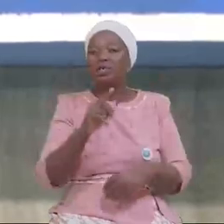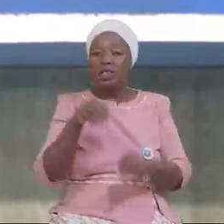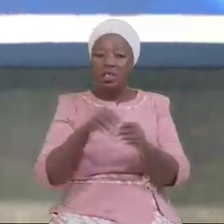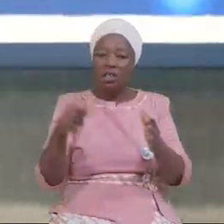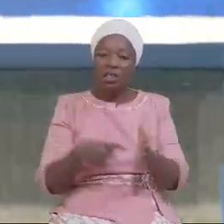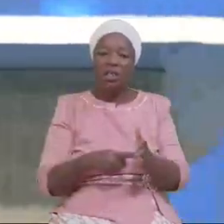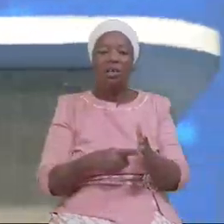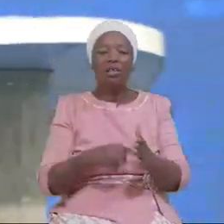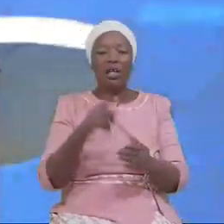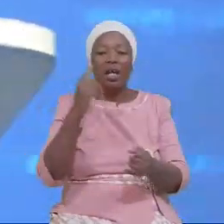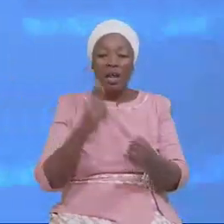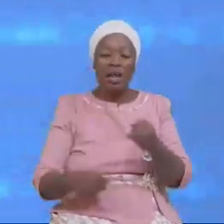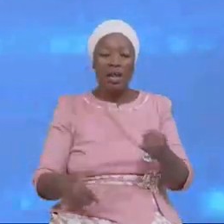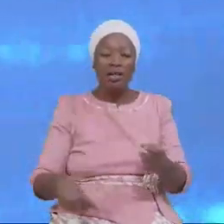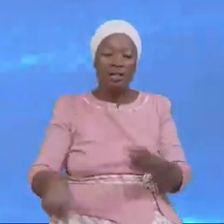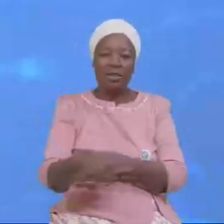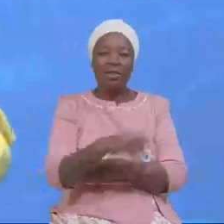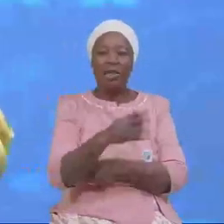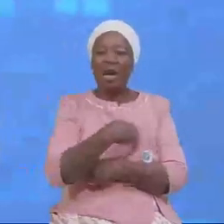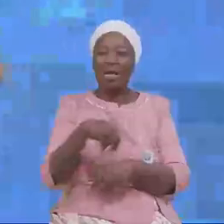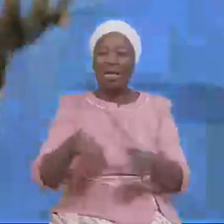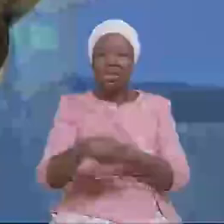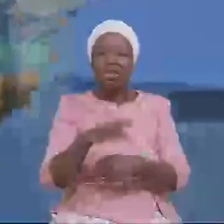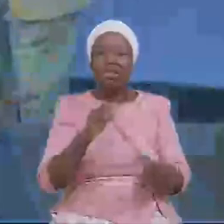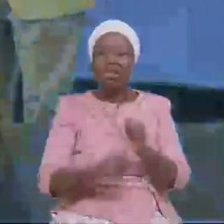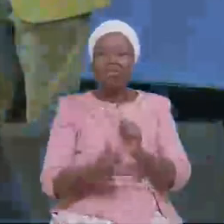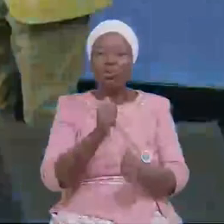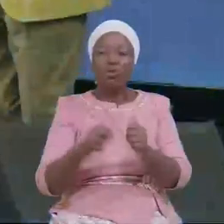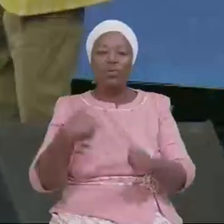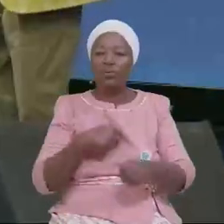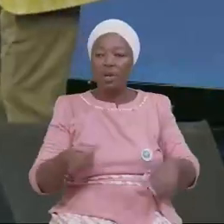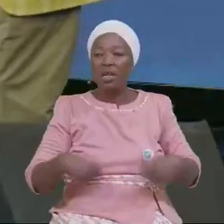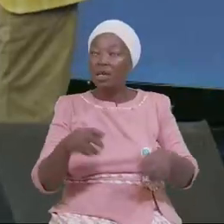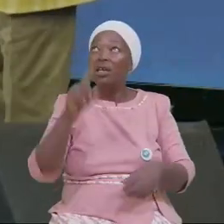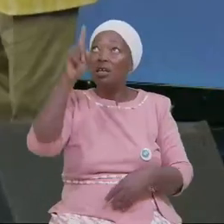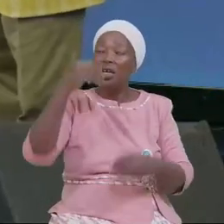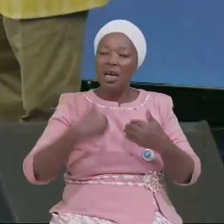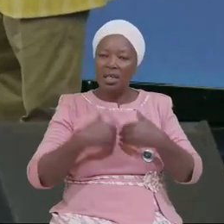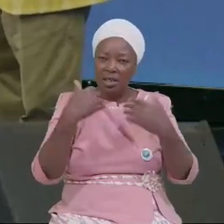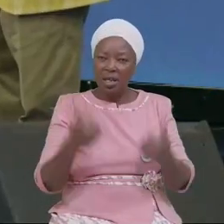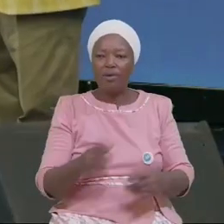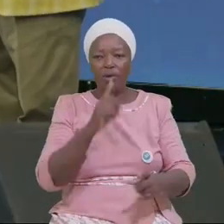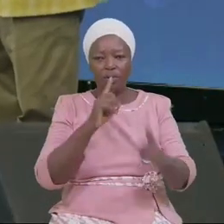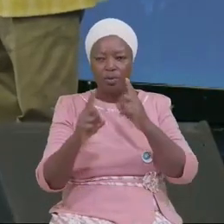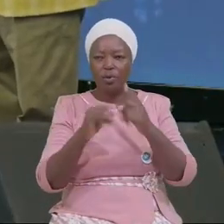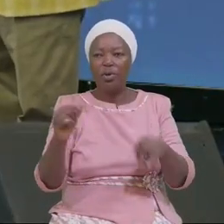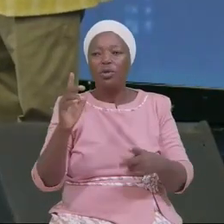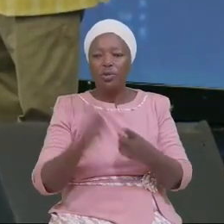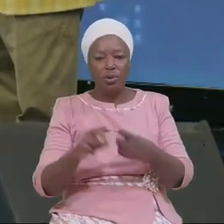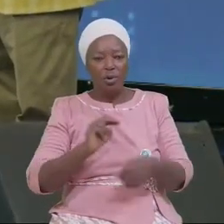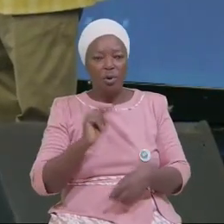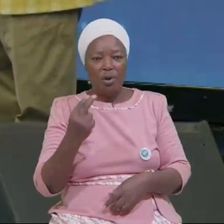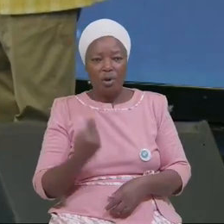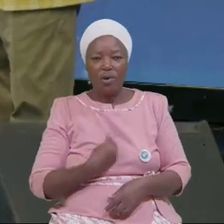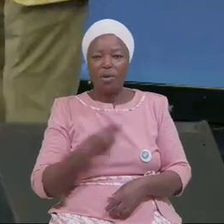derniers jours, dans les jours auxquels nous vivons. Lui, maintenant, nous a parlé par le